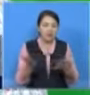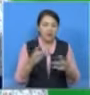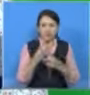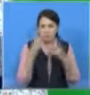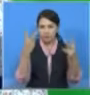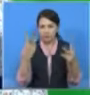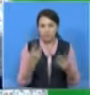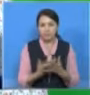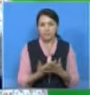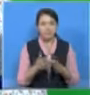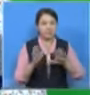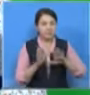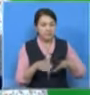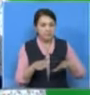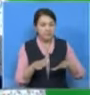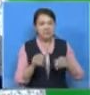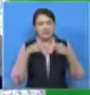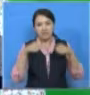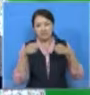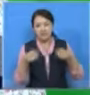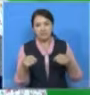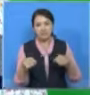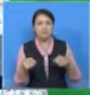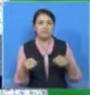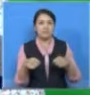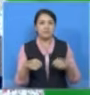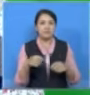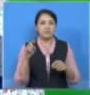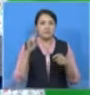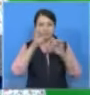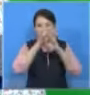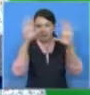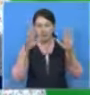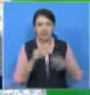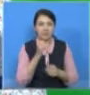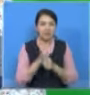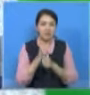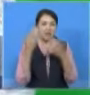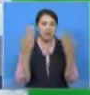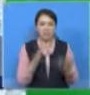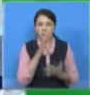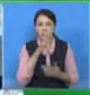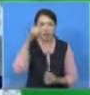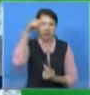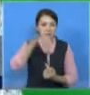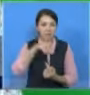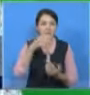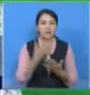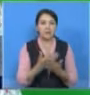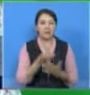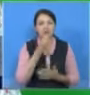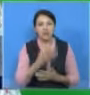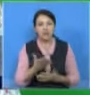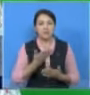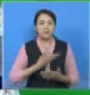көріп, сосын оны деген сатуға қойып, реклама жасап, қазіргі уақытта, шүкір,